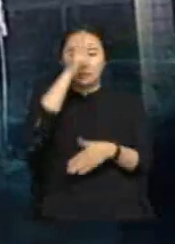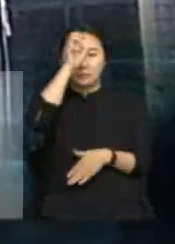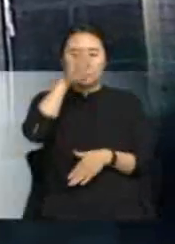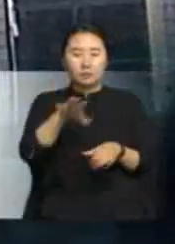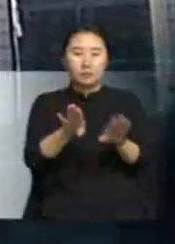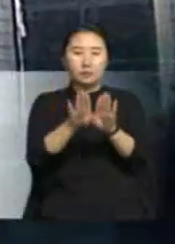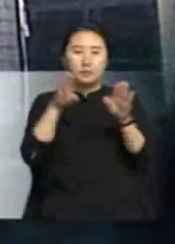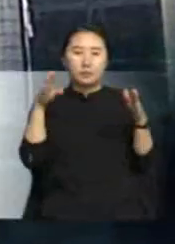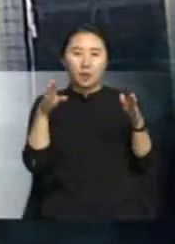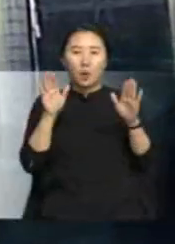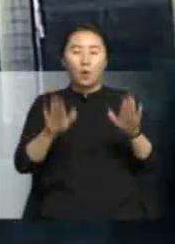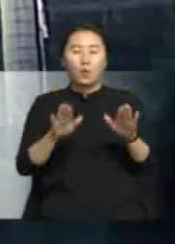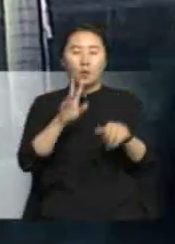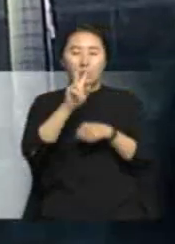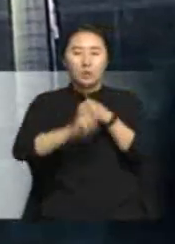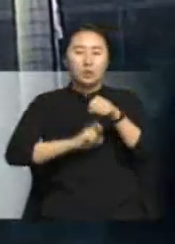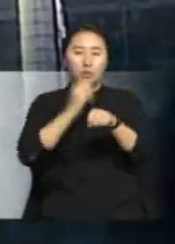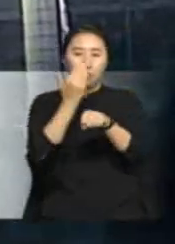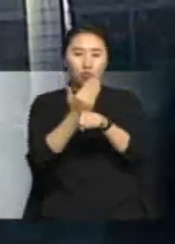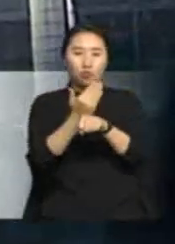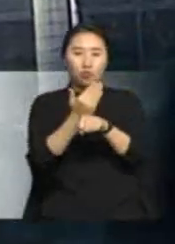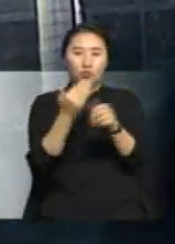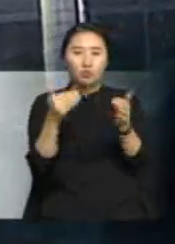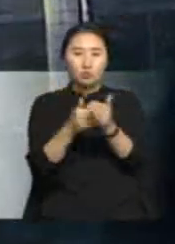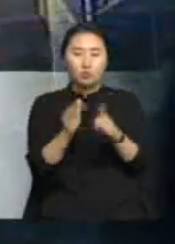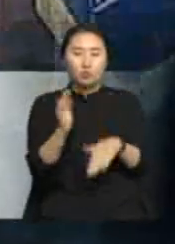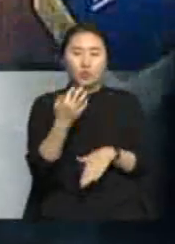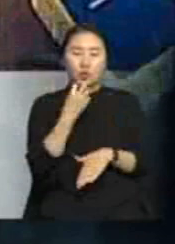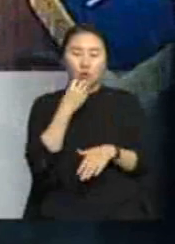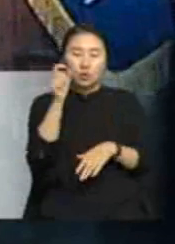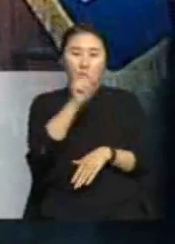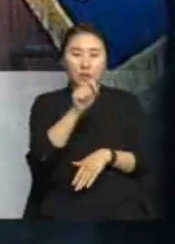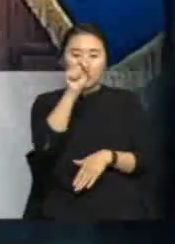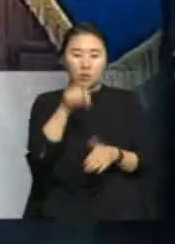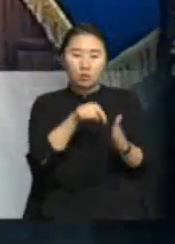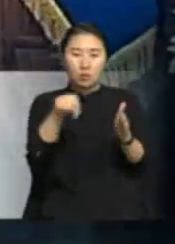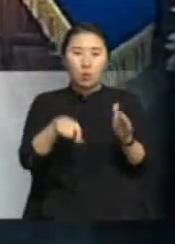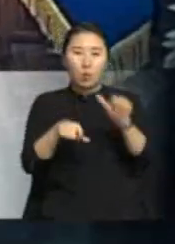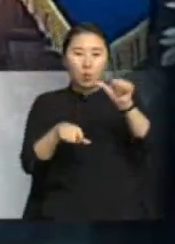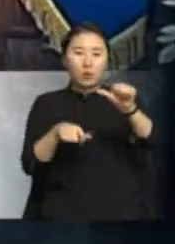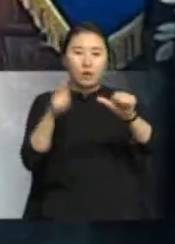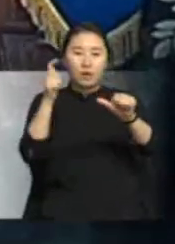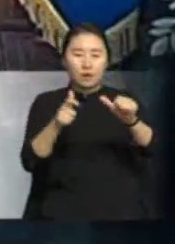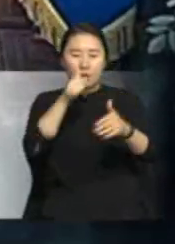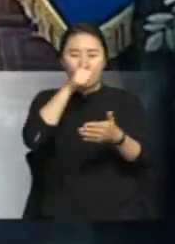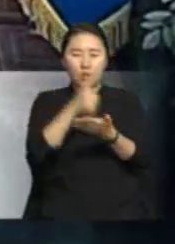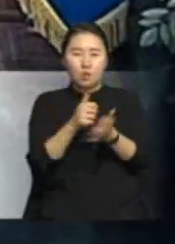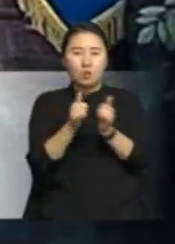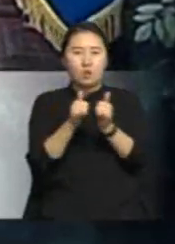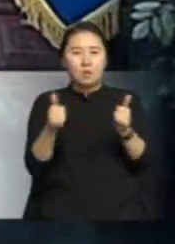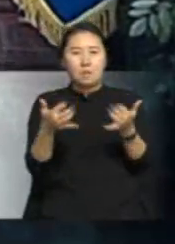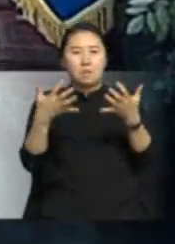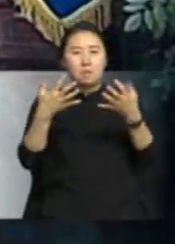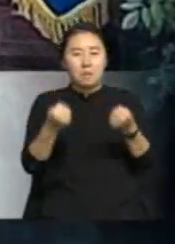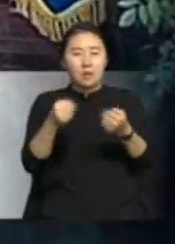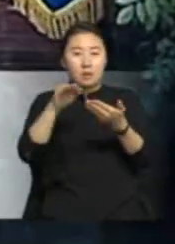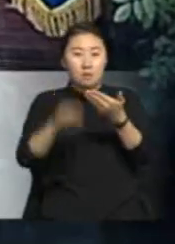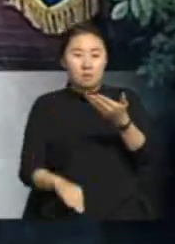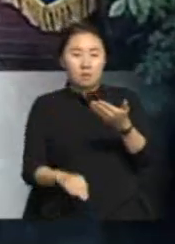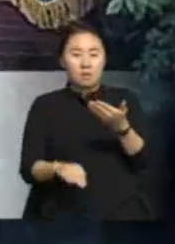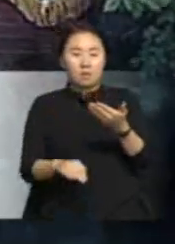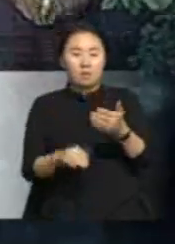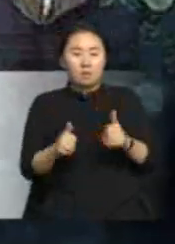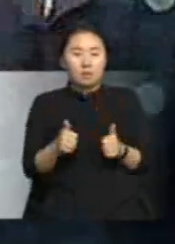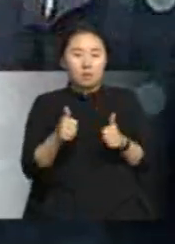노원경찰서가 문을 연 지 올해로 29년이 됐습니다. 서울 자치구 가운데 5대 강력 범죄율이 가장 낮을 만큼 치안